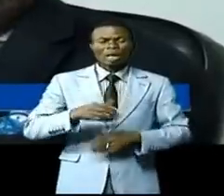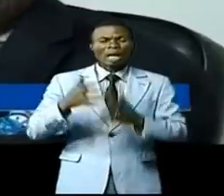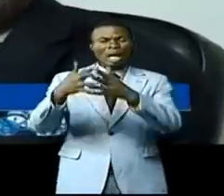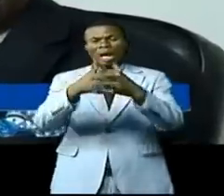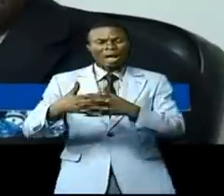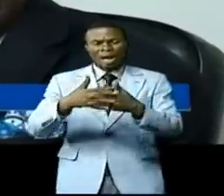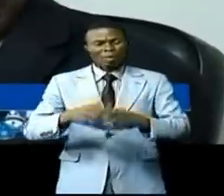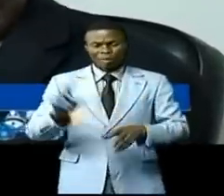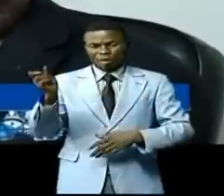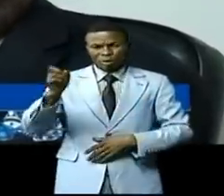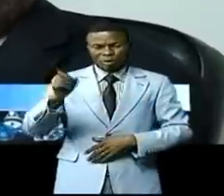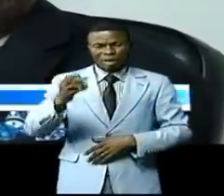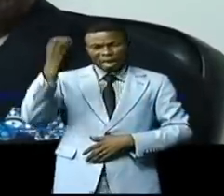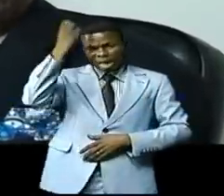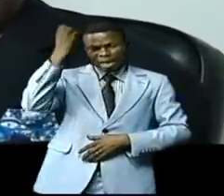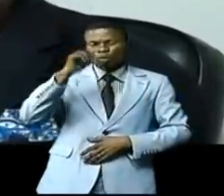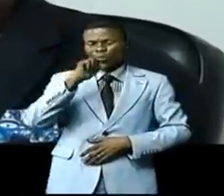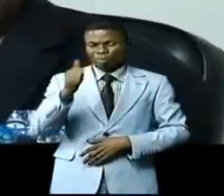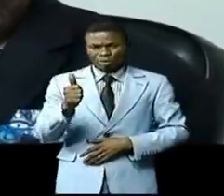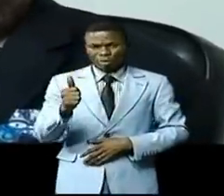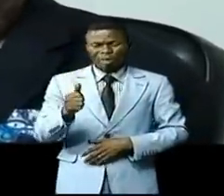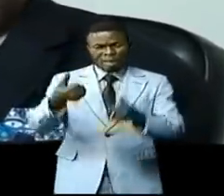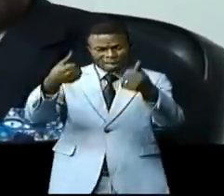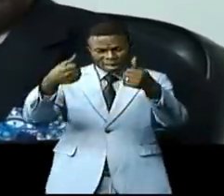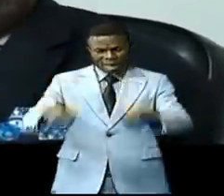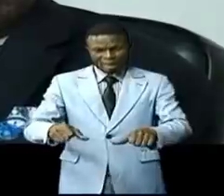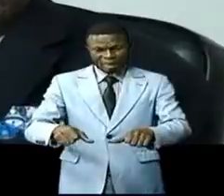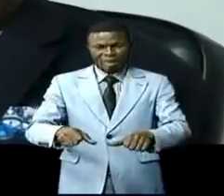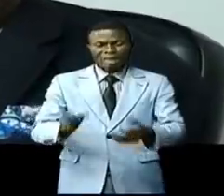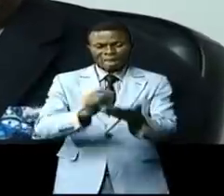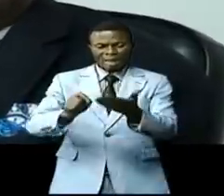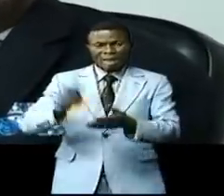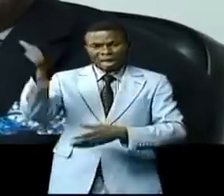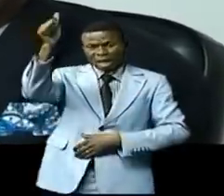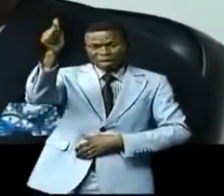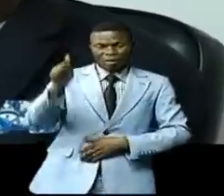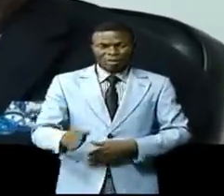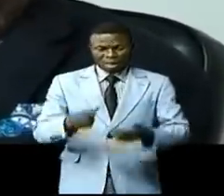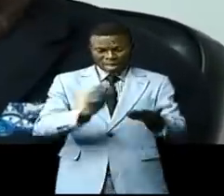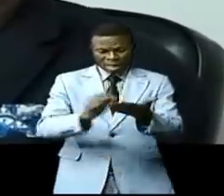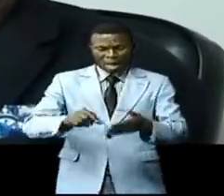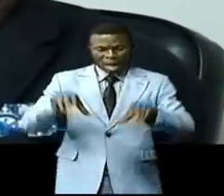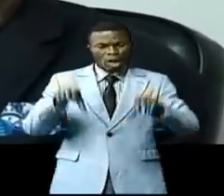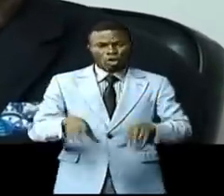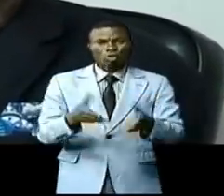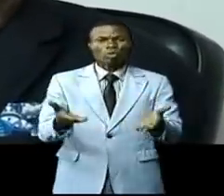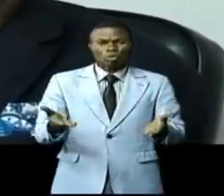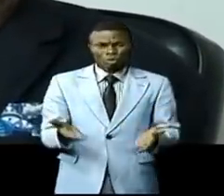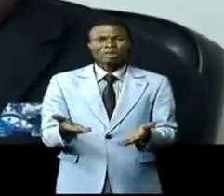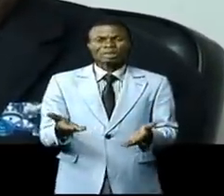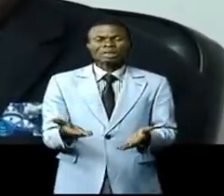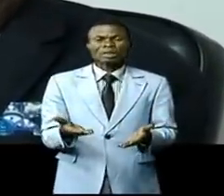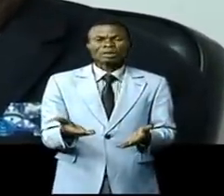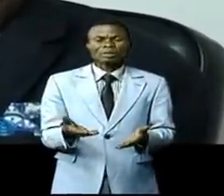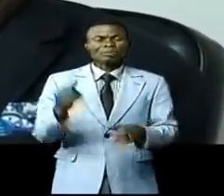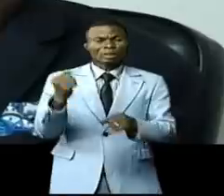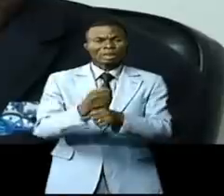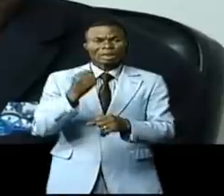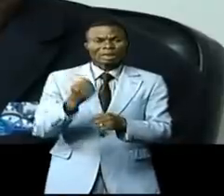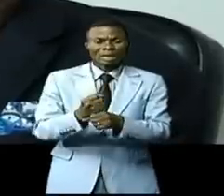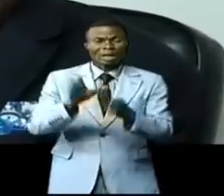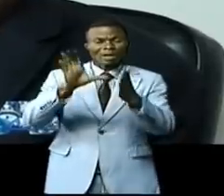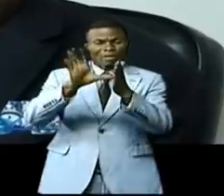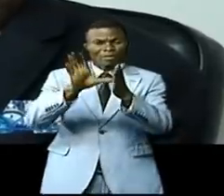DC, ni à New York. Elle sera écrite en Afrique. Elle sera écrite au Congo. Le travail d'un